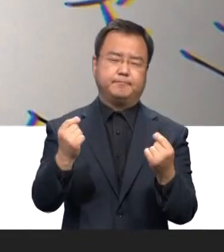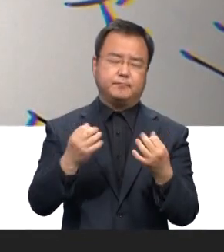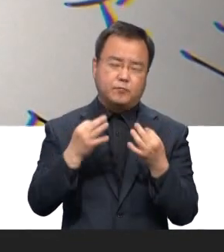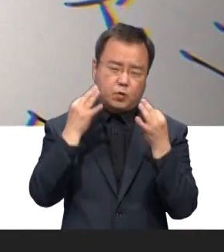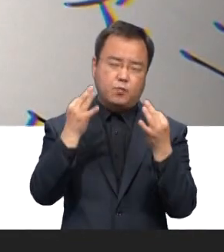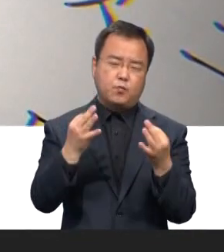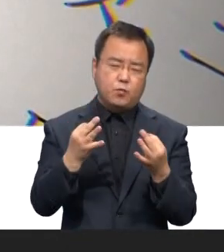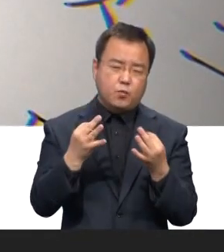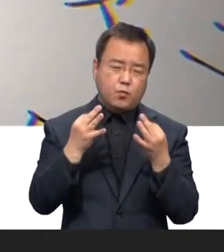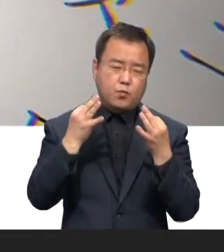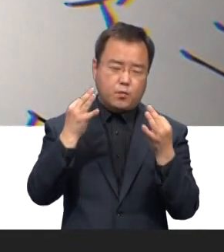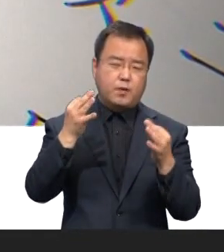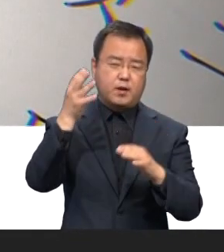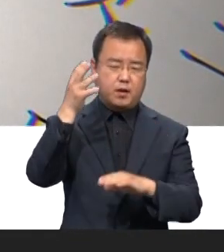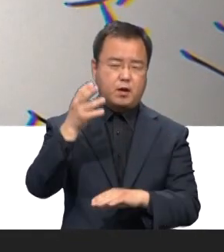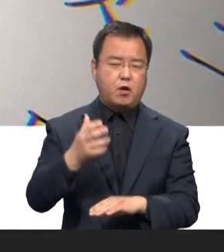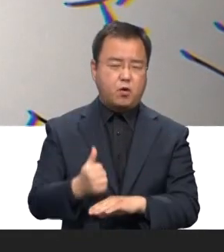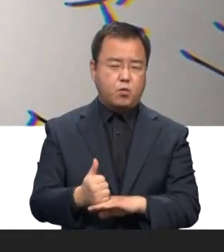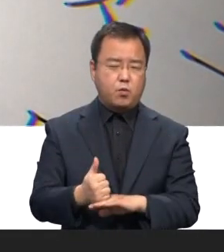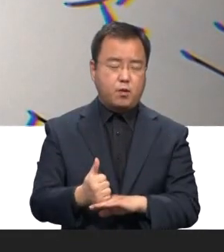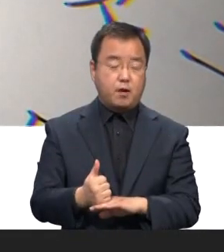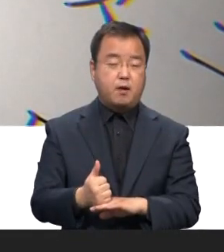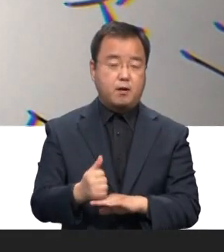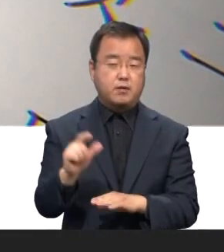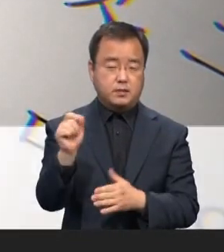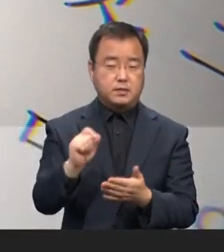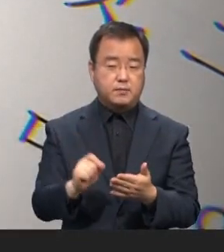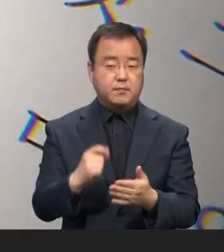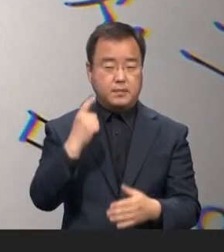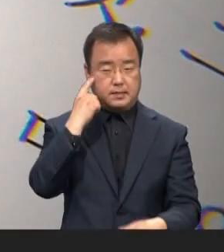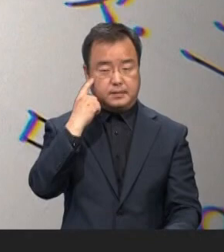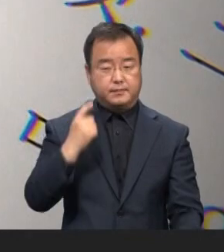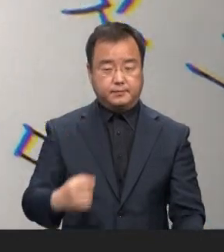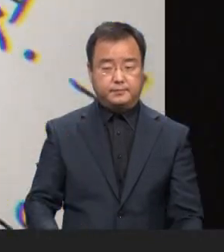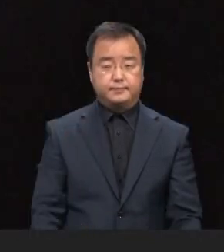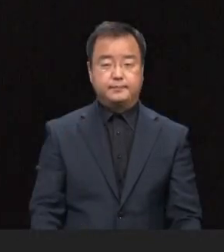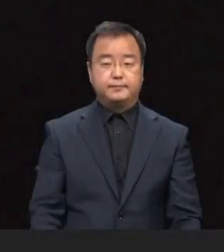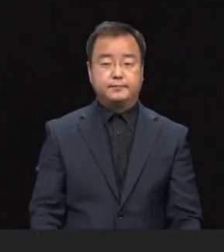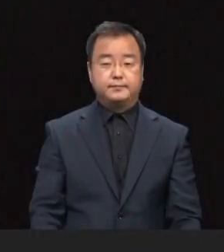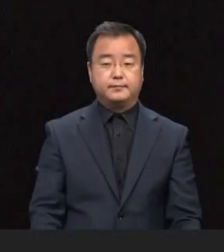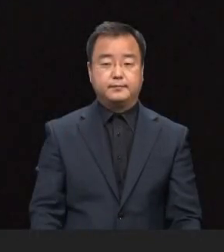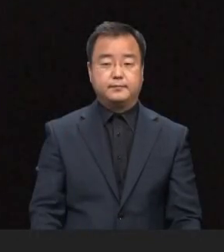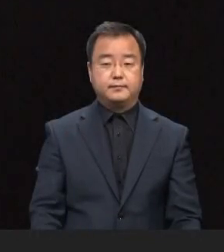노력했던 어떤 그런 결과물이 아니었나 하는 생각이 들어요.